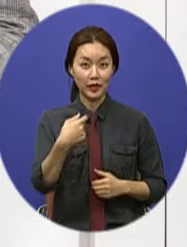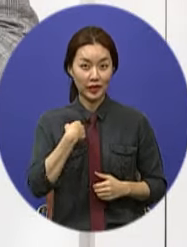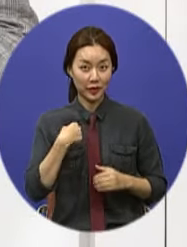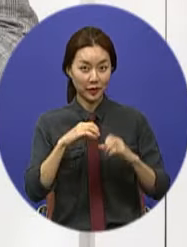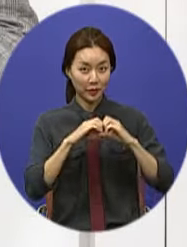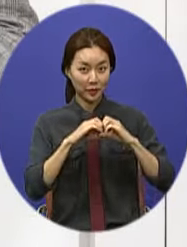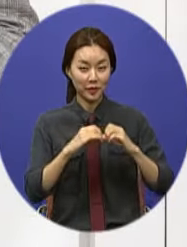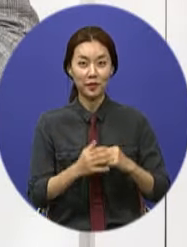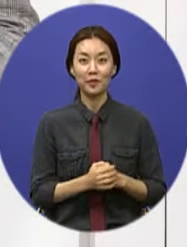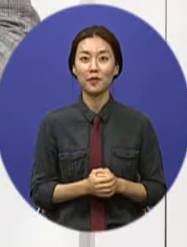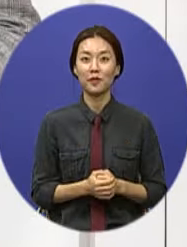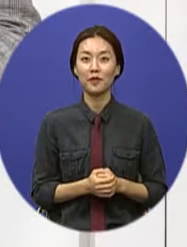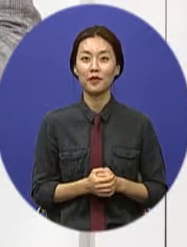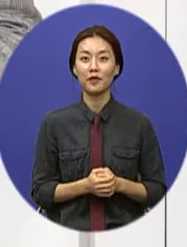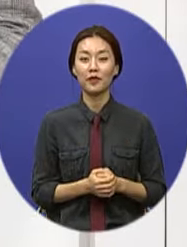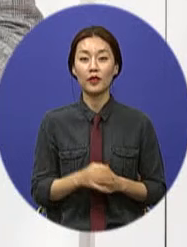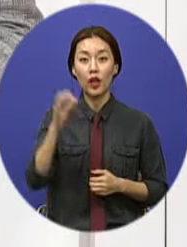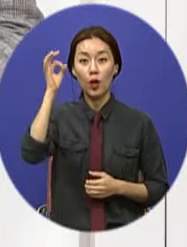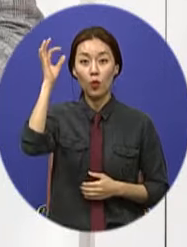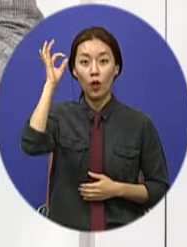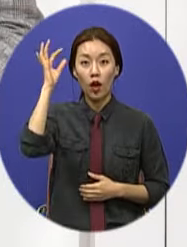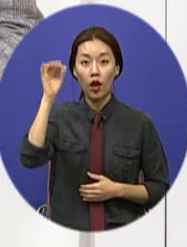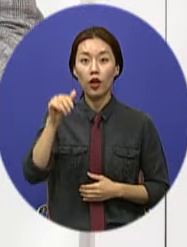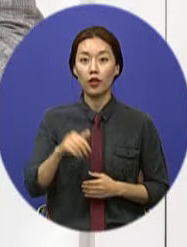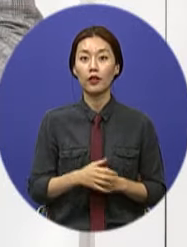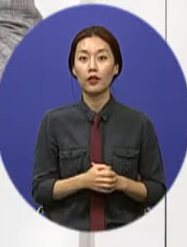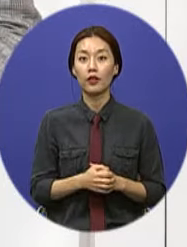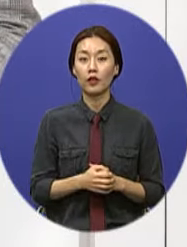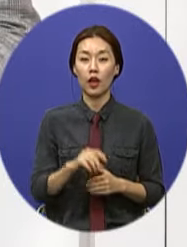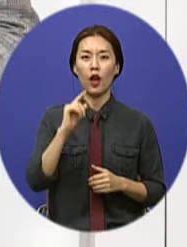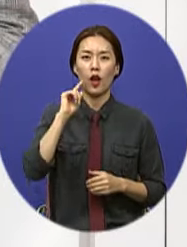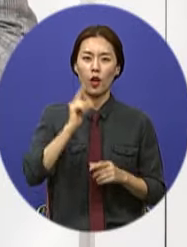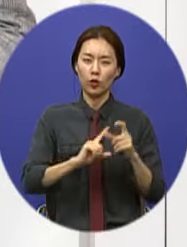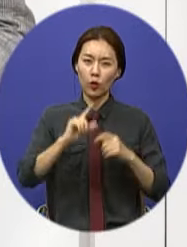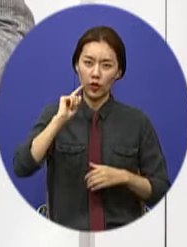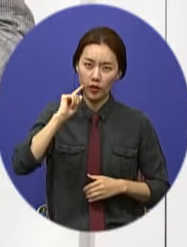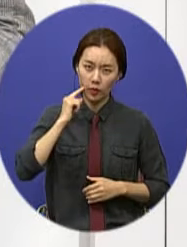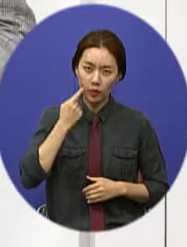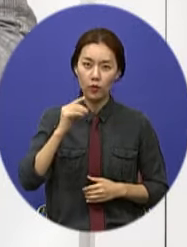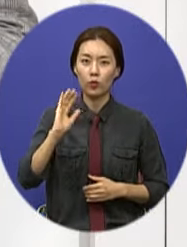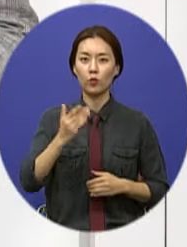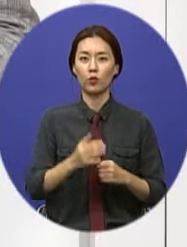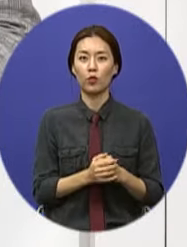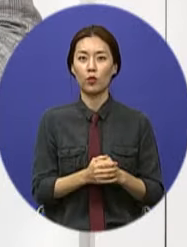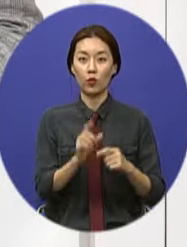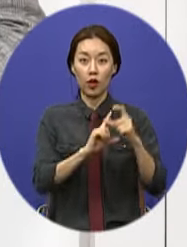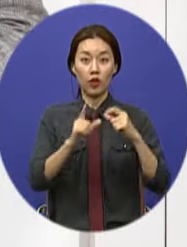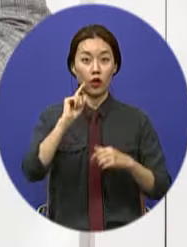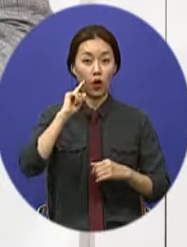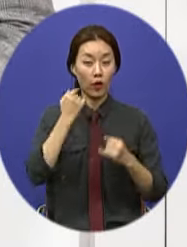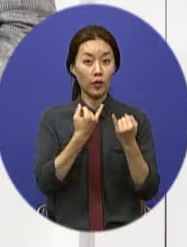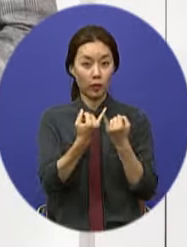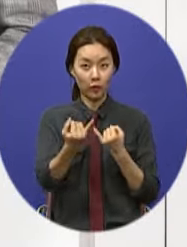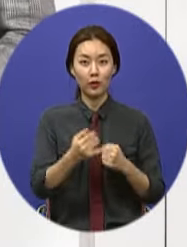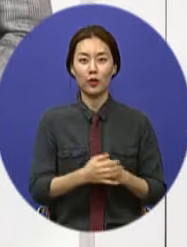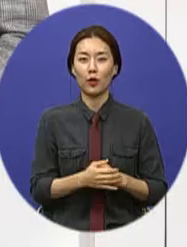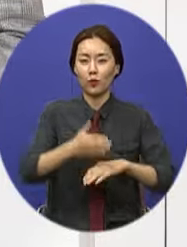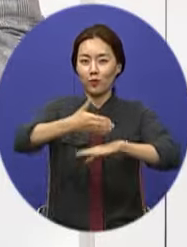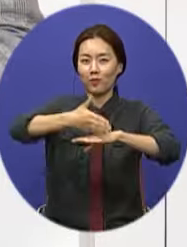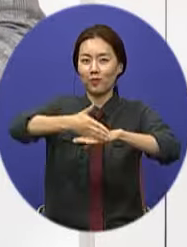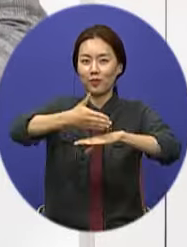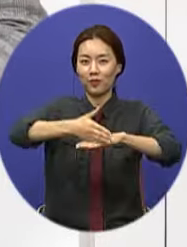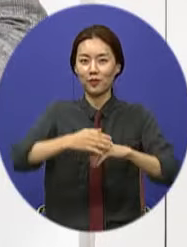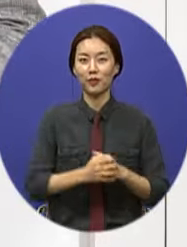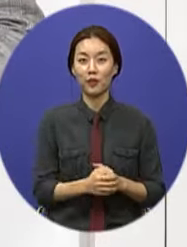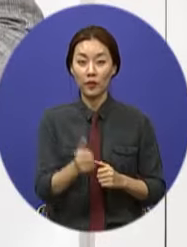더 이뻐졌어요? 예, 포항의 광영님. 예, 더 이뻐졌어요. 오랜만입니다. 예, 더 이뻐졌어요. 더 이뻐졌다. 아유, 감사합니다.